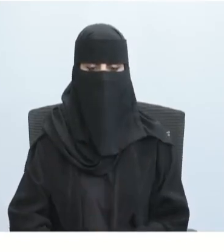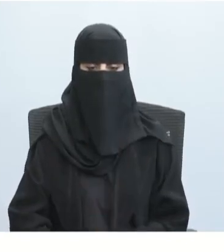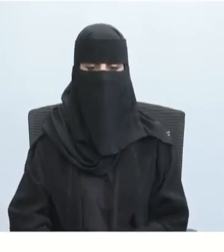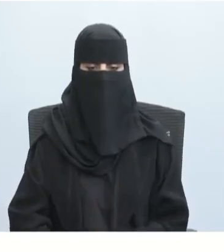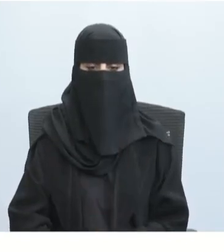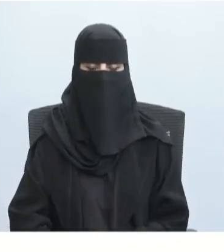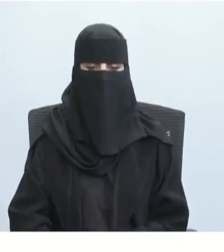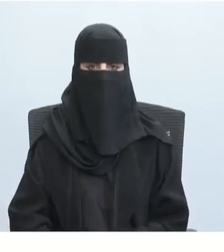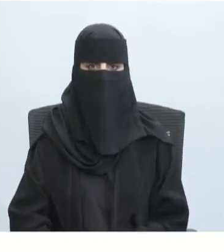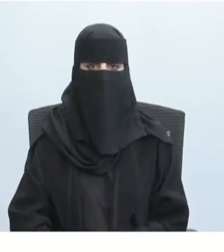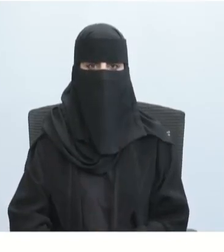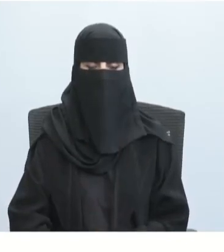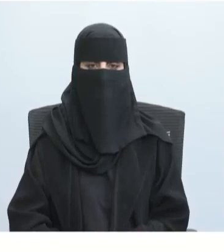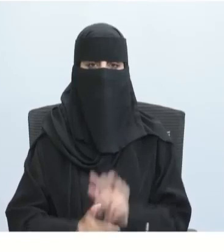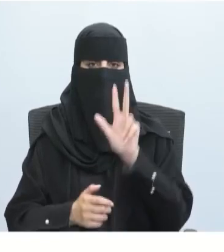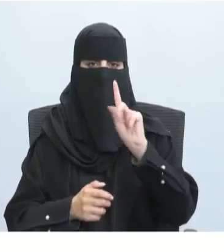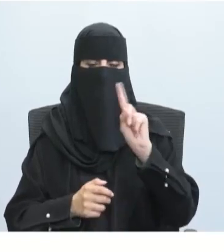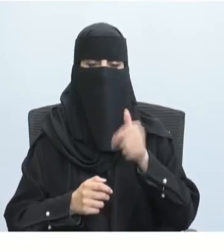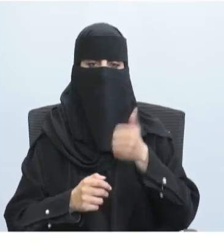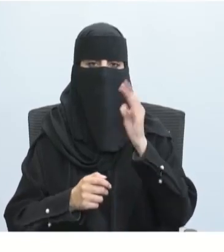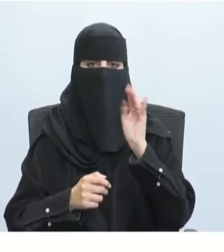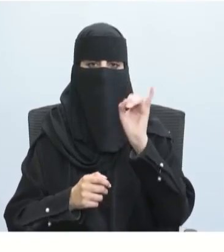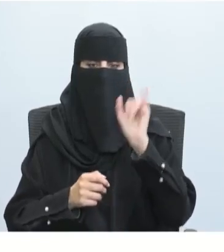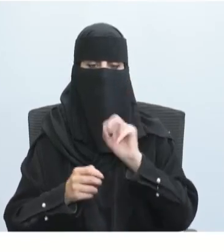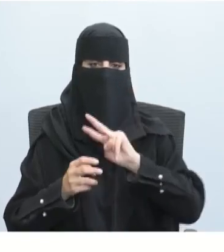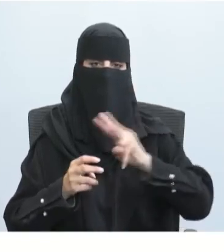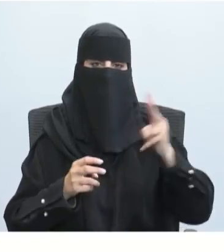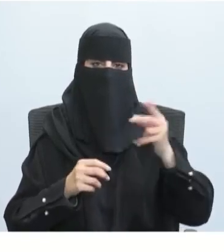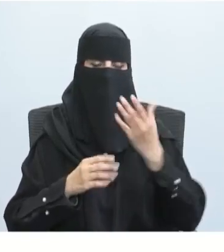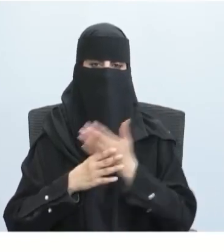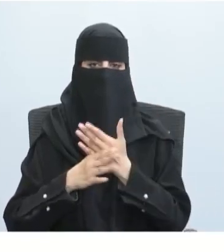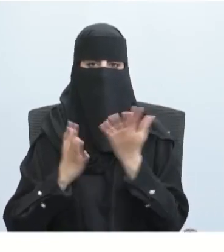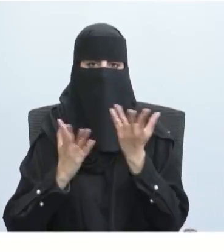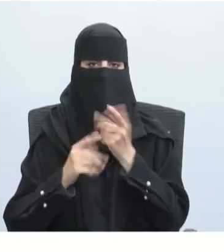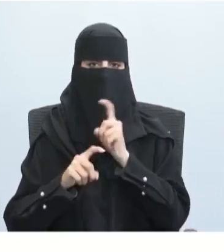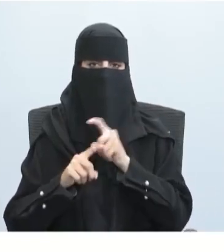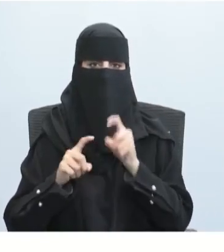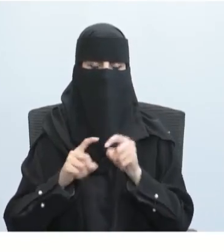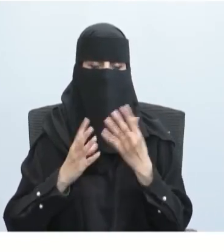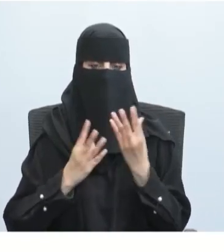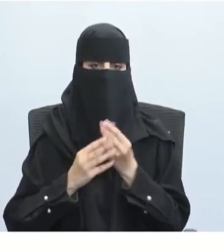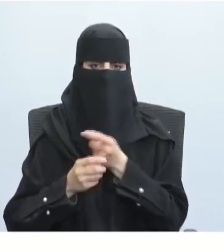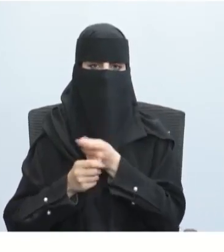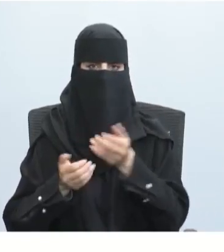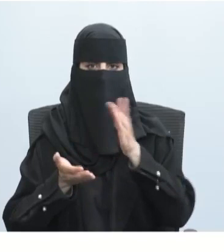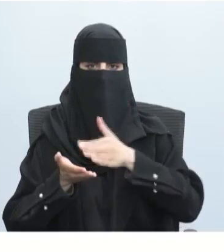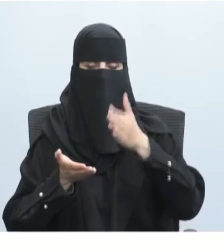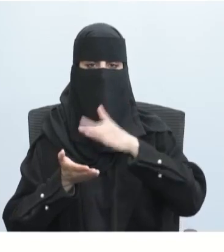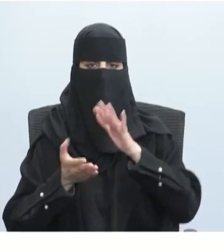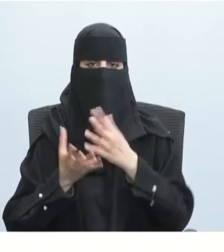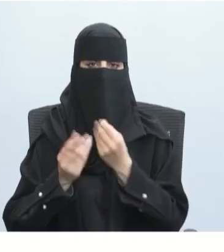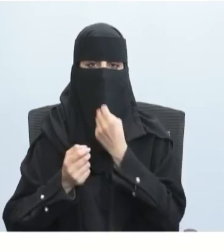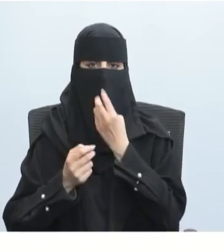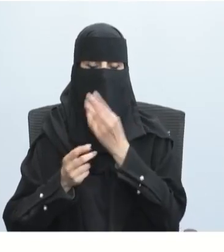الارباح كل سنه مع المبلغ الاساسي بالاضافه الى السنه الجديده القيمه المستقبليه هي المبلغ الذي